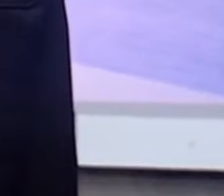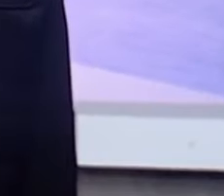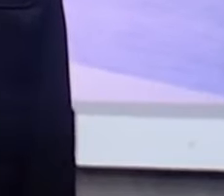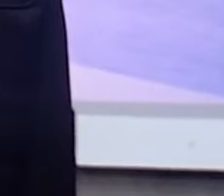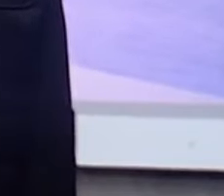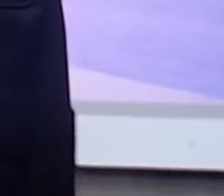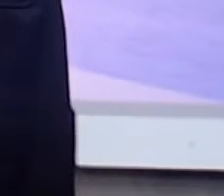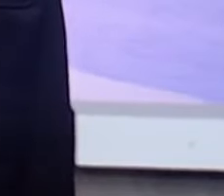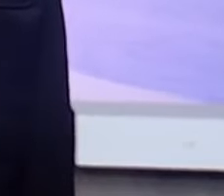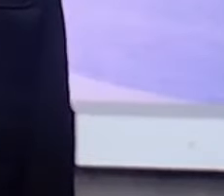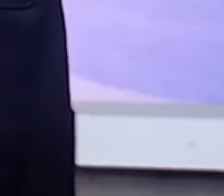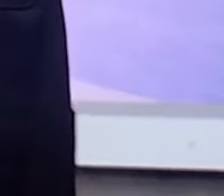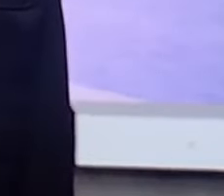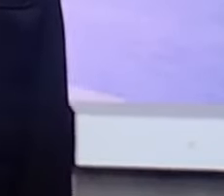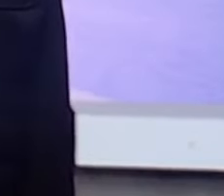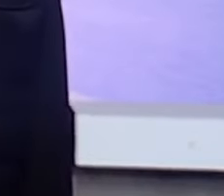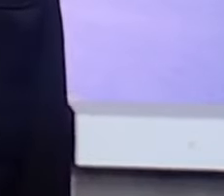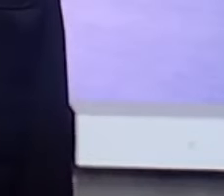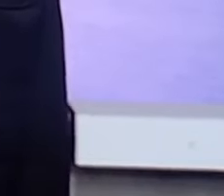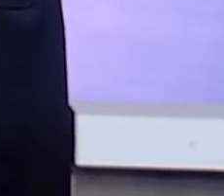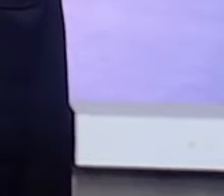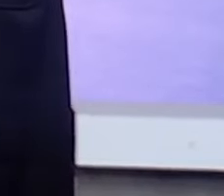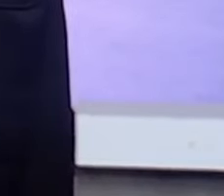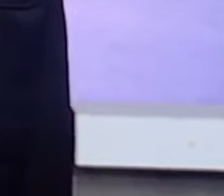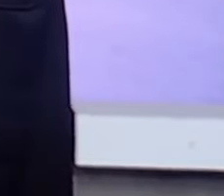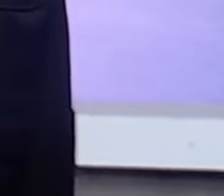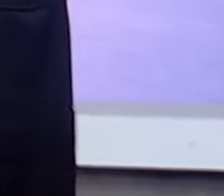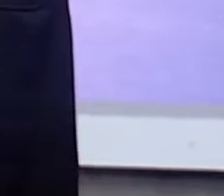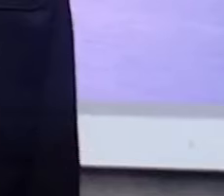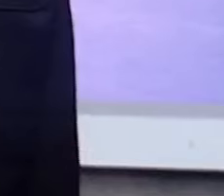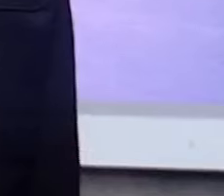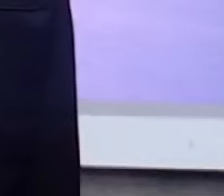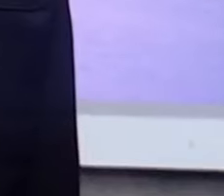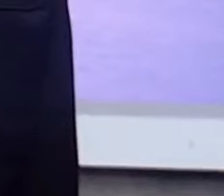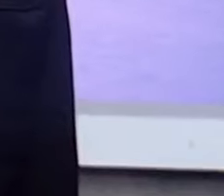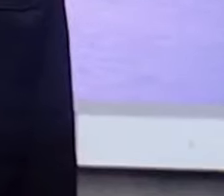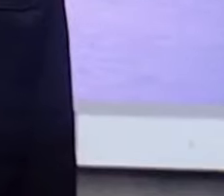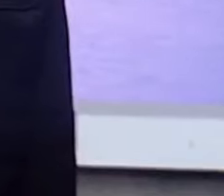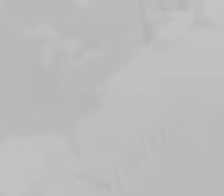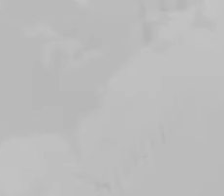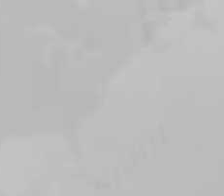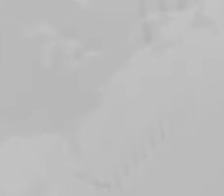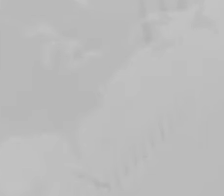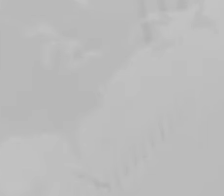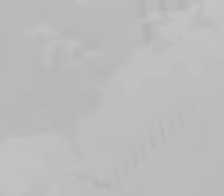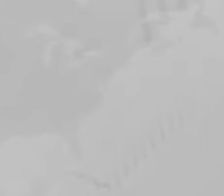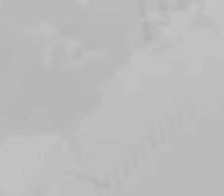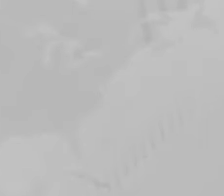samahan niyo kami sa GMA Pinoy TV at sa www.gmanews.tv.